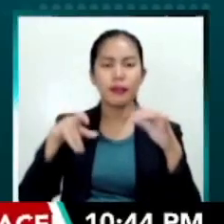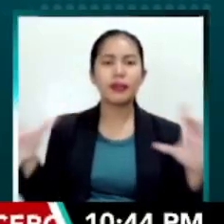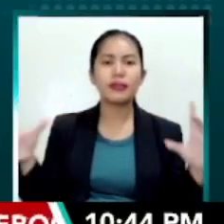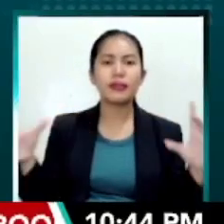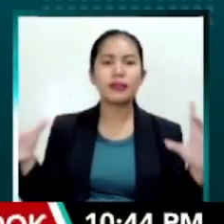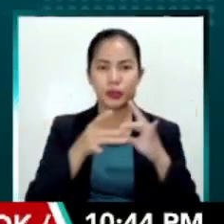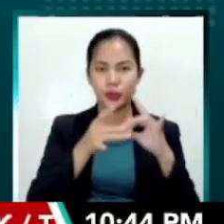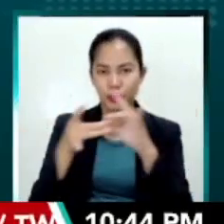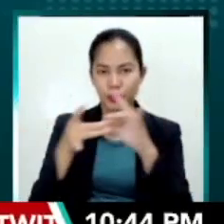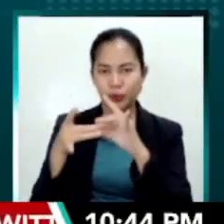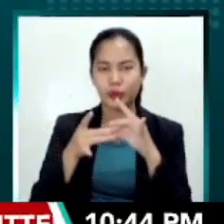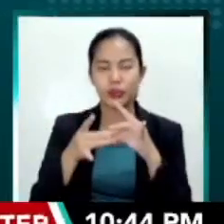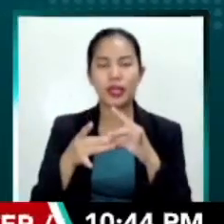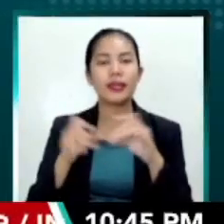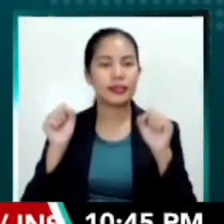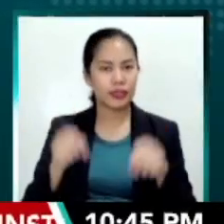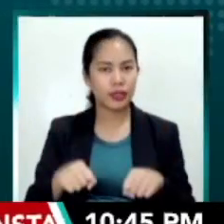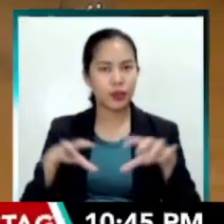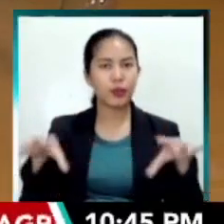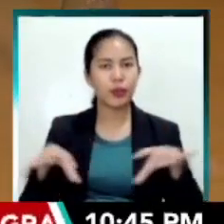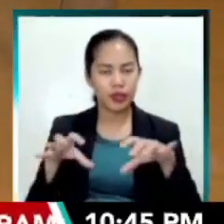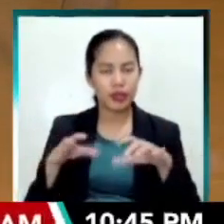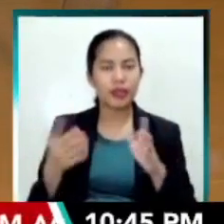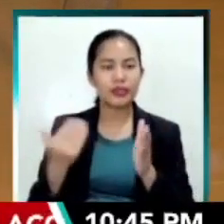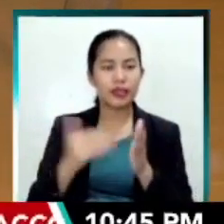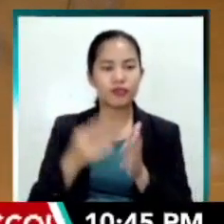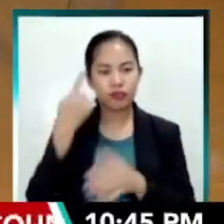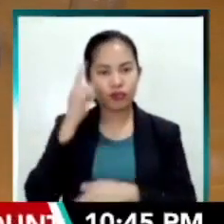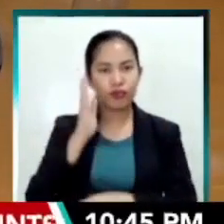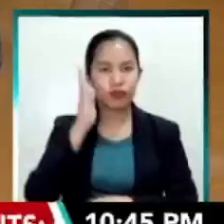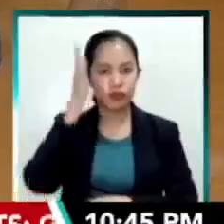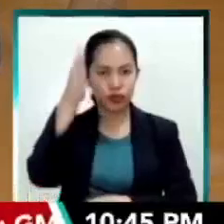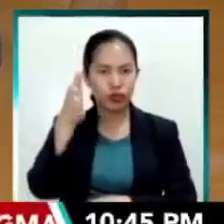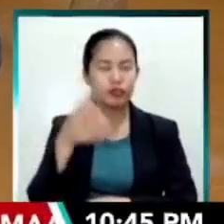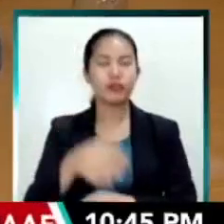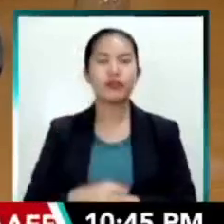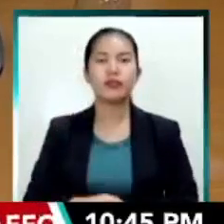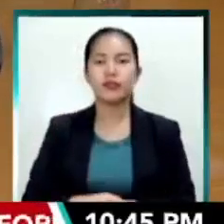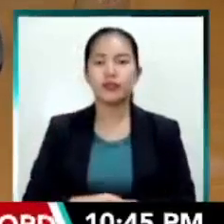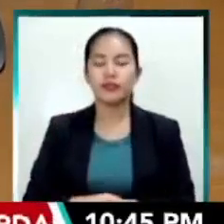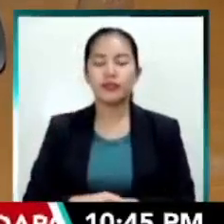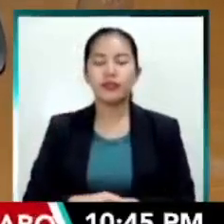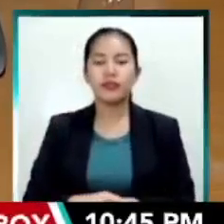makatrabaho si Pimentel sa hinaharap. Tina Panganiban Perez, GMA News.